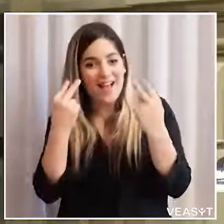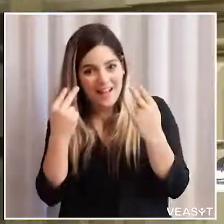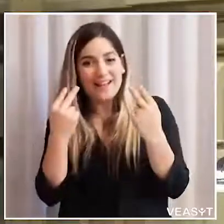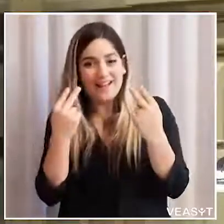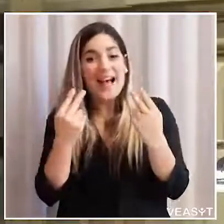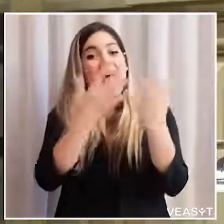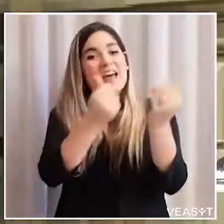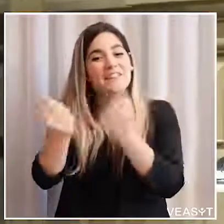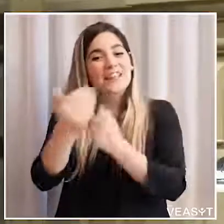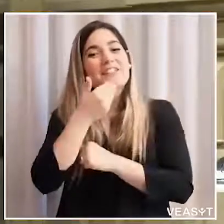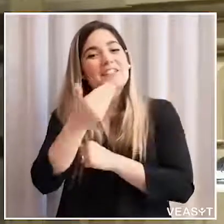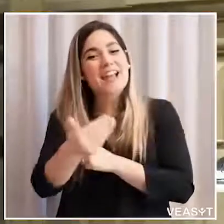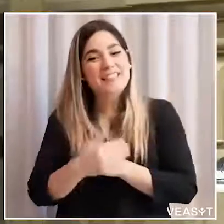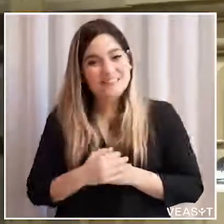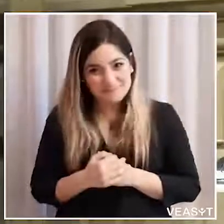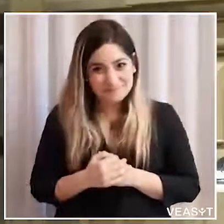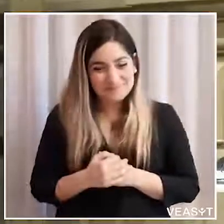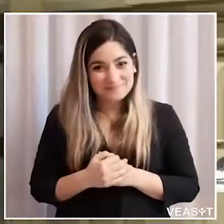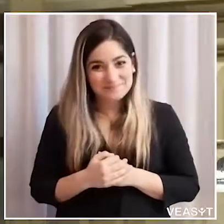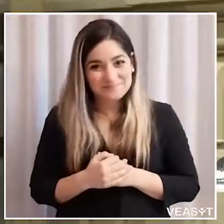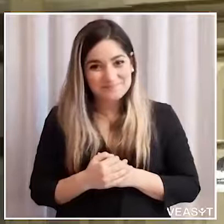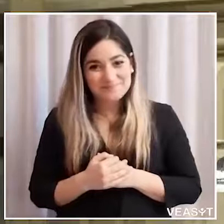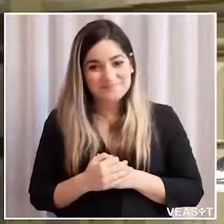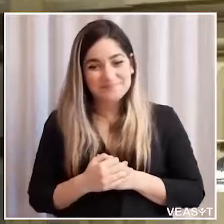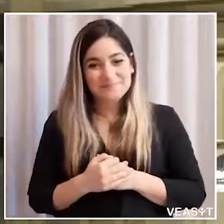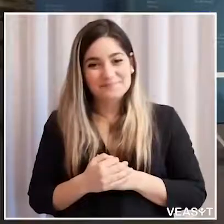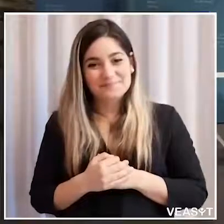vostra cortese attenzione arrivederci e grazie